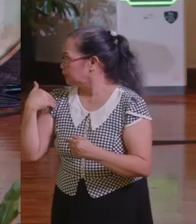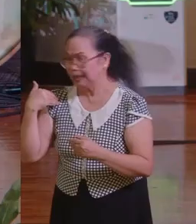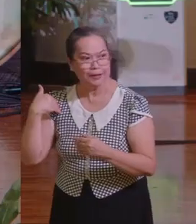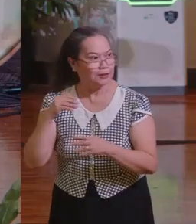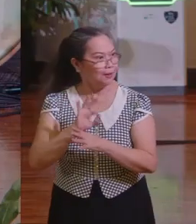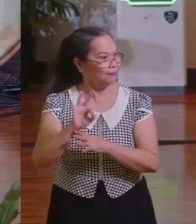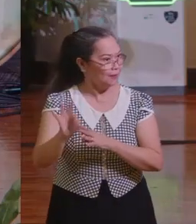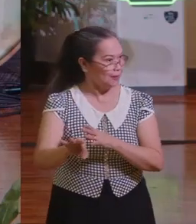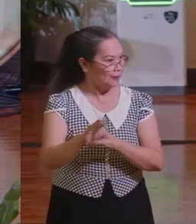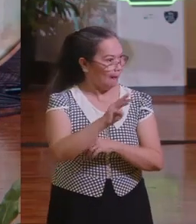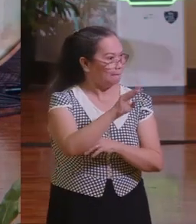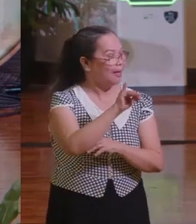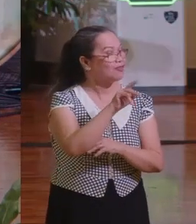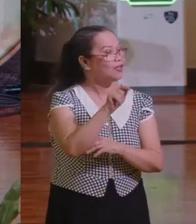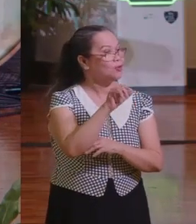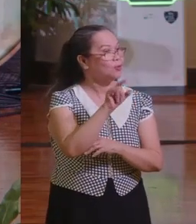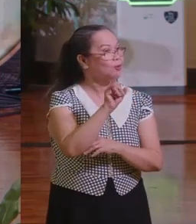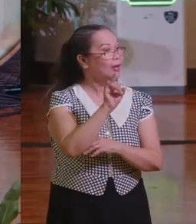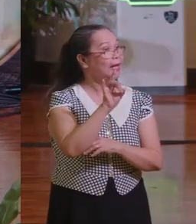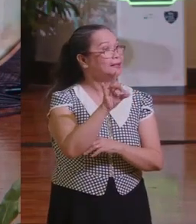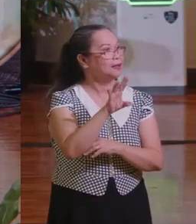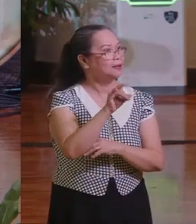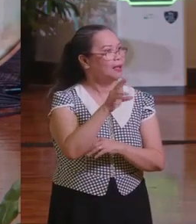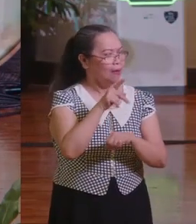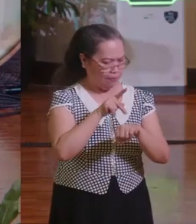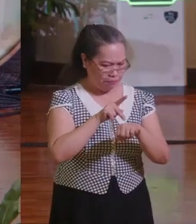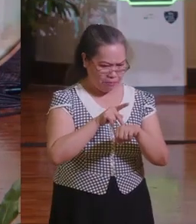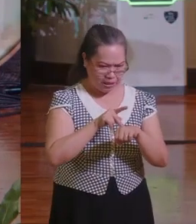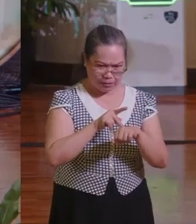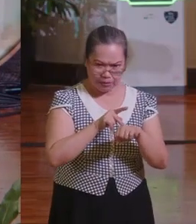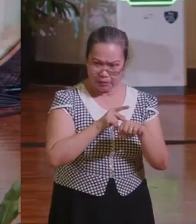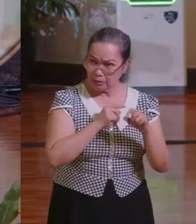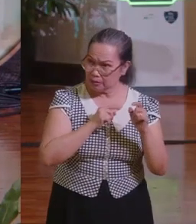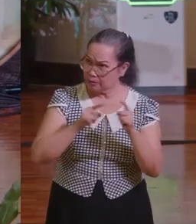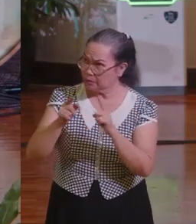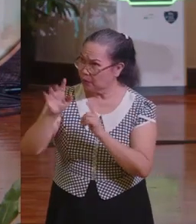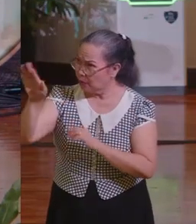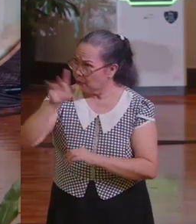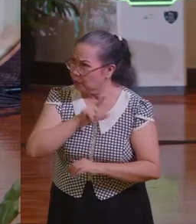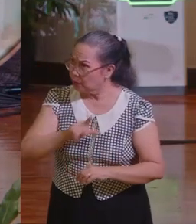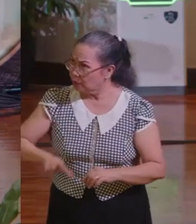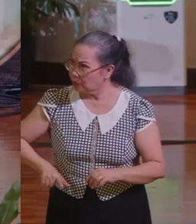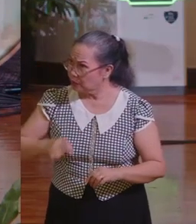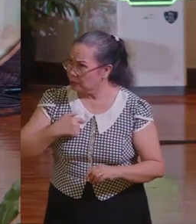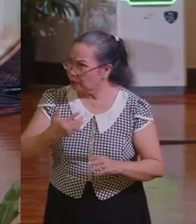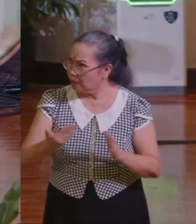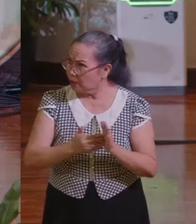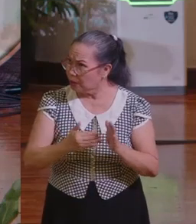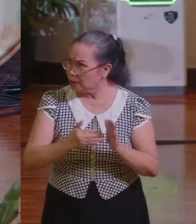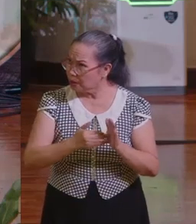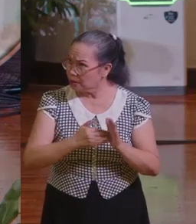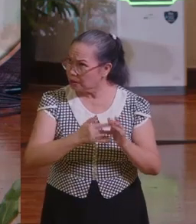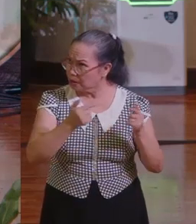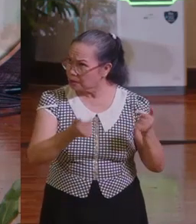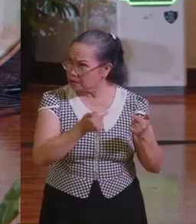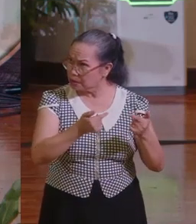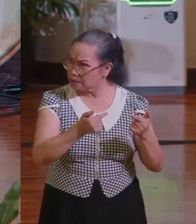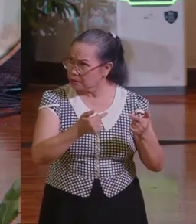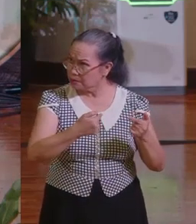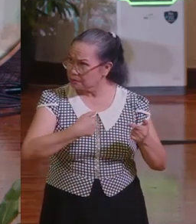18. Sabi sa verse 21, then Peter came up and said to him, Lord, how often will my brother sin against me and I forgive